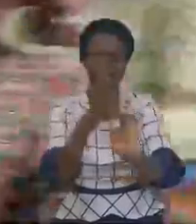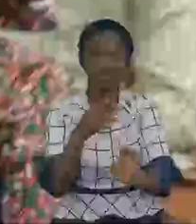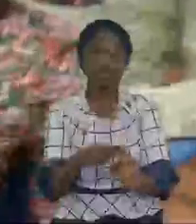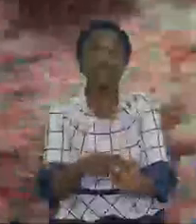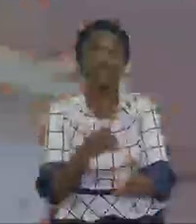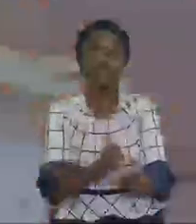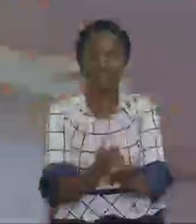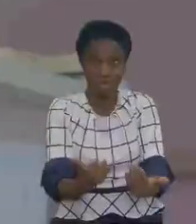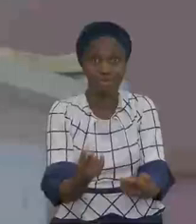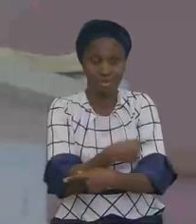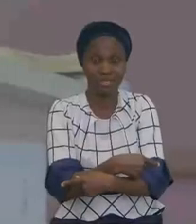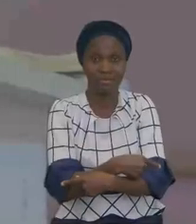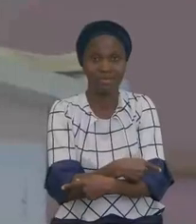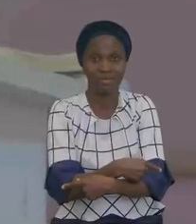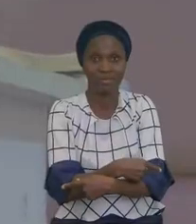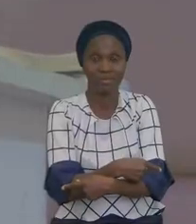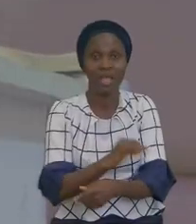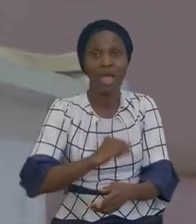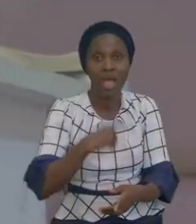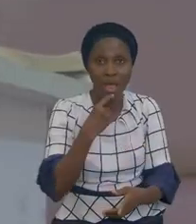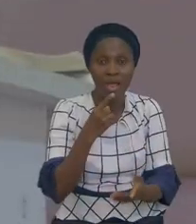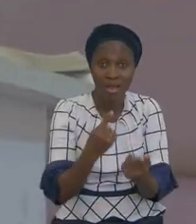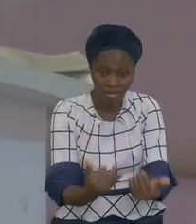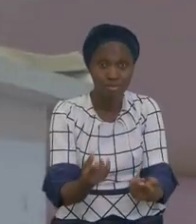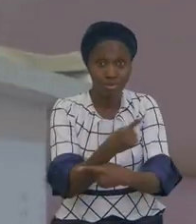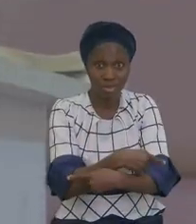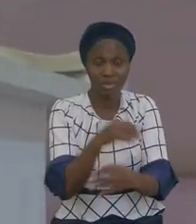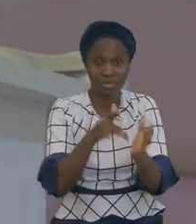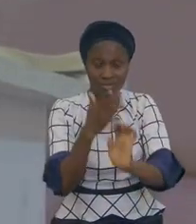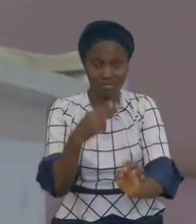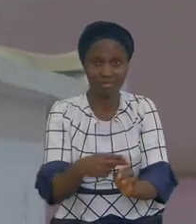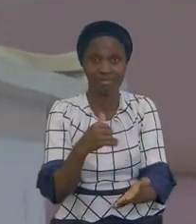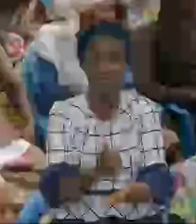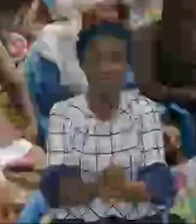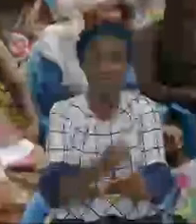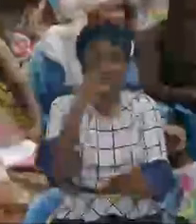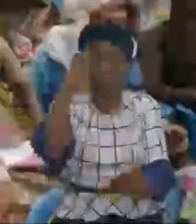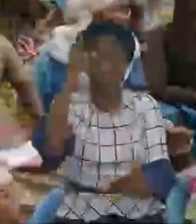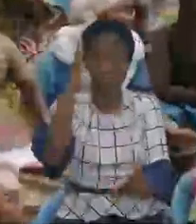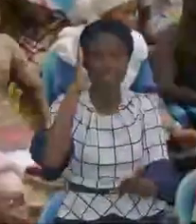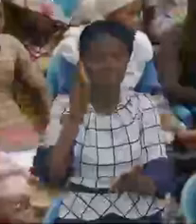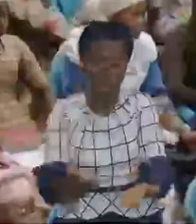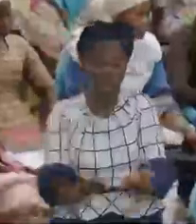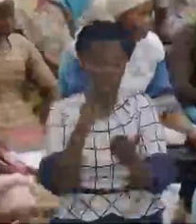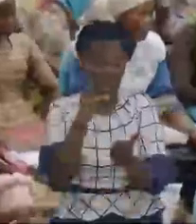aujourd'hui, il va t'élever plus haut au nom de Jésus.